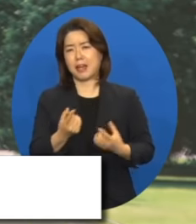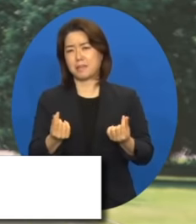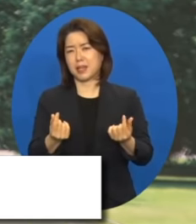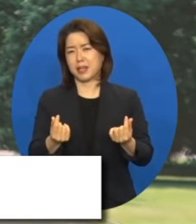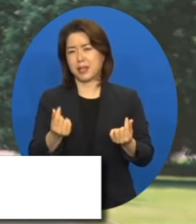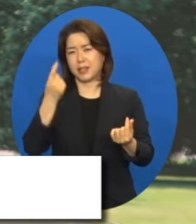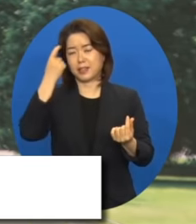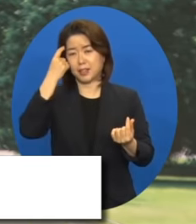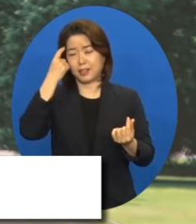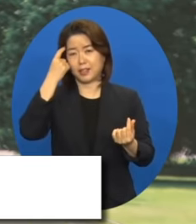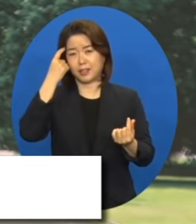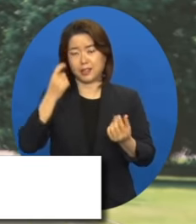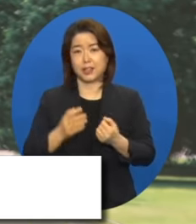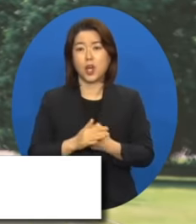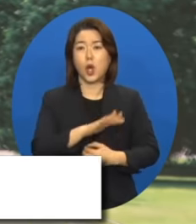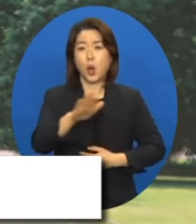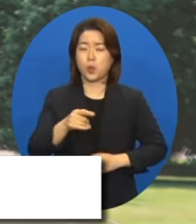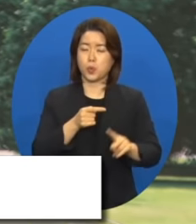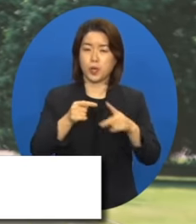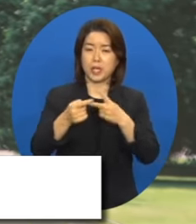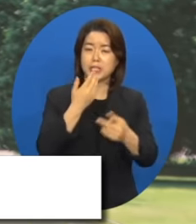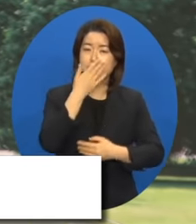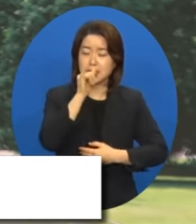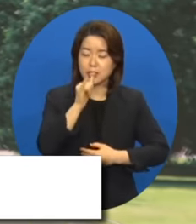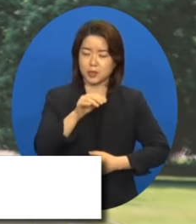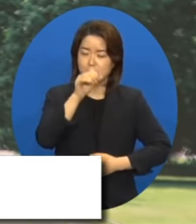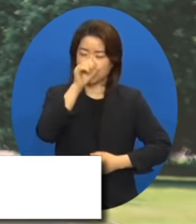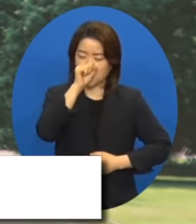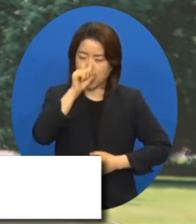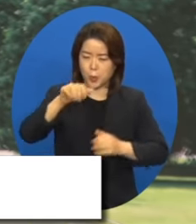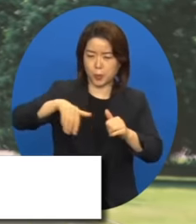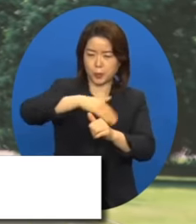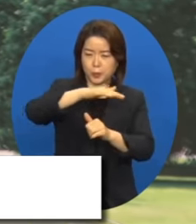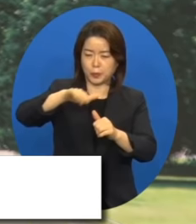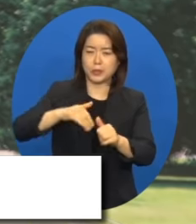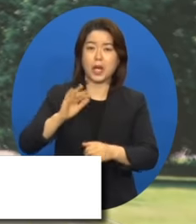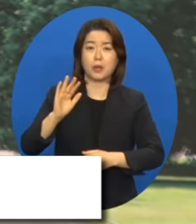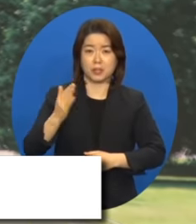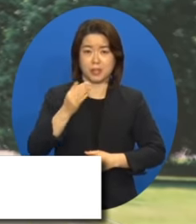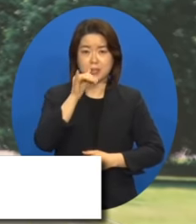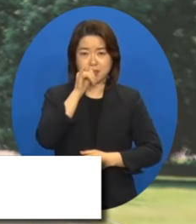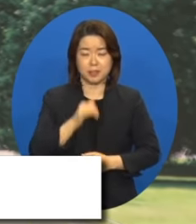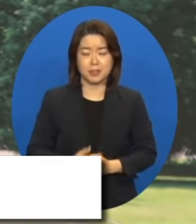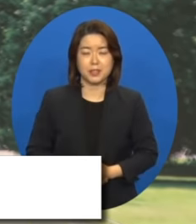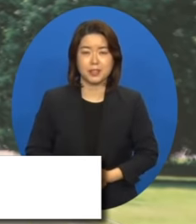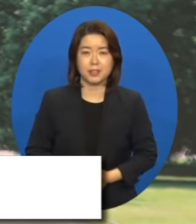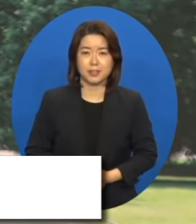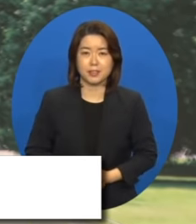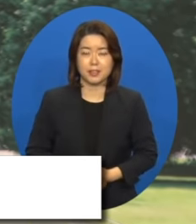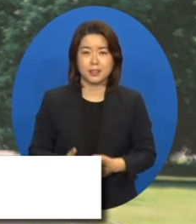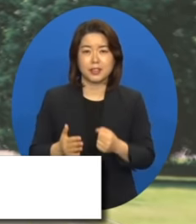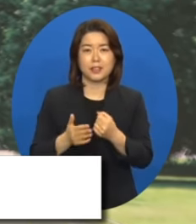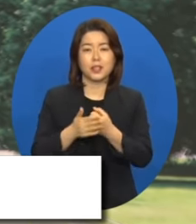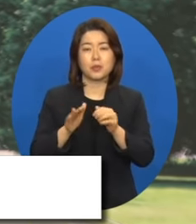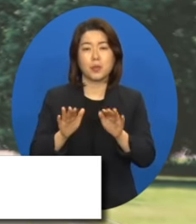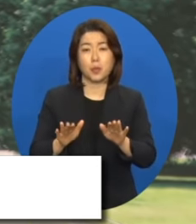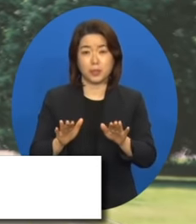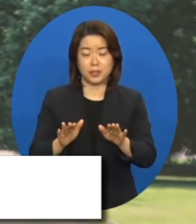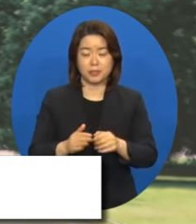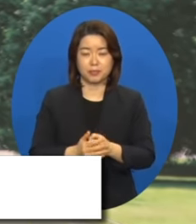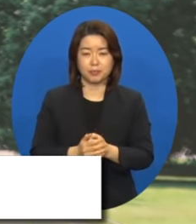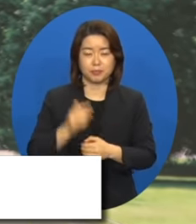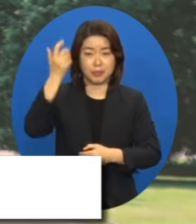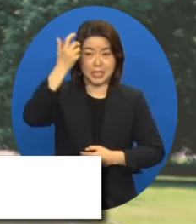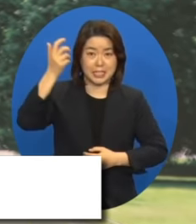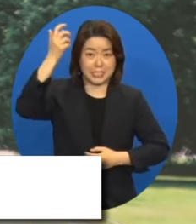라고 우리가 이해할 수 있는 너무나 좋은 상황이 되어 있습니다. 그래서 오늘